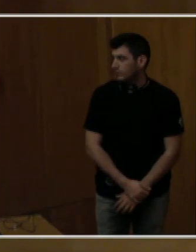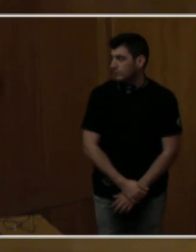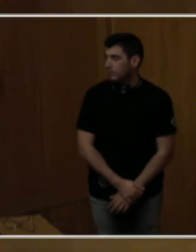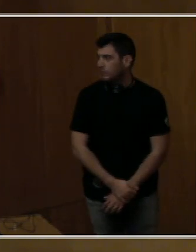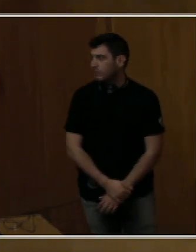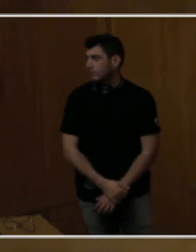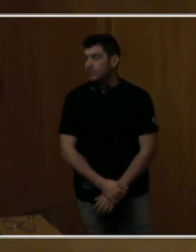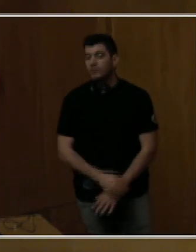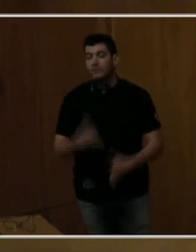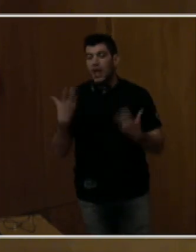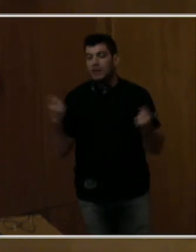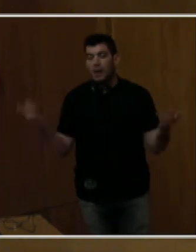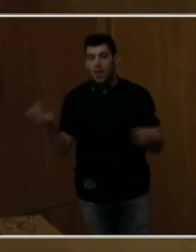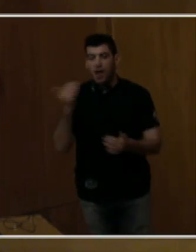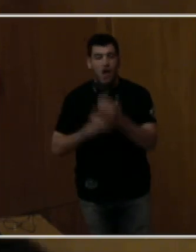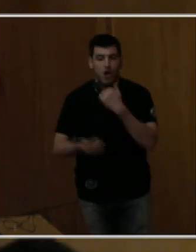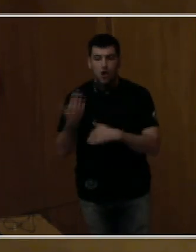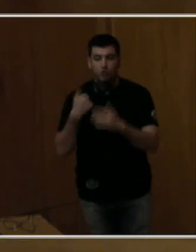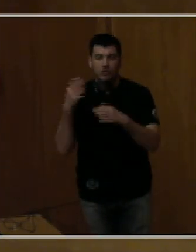Έχετε κάποια ερώτηση για τους ομιλητές?